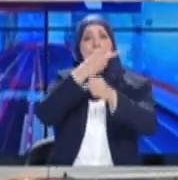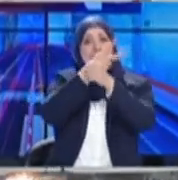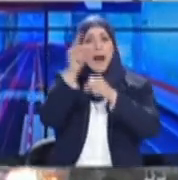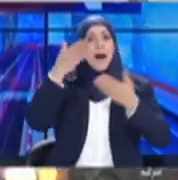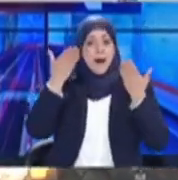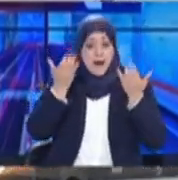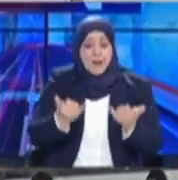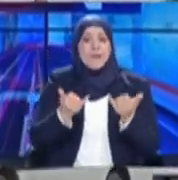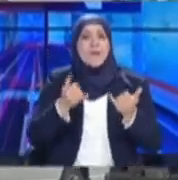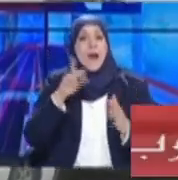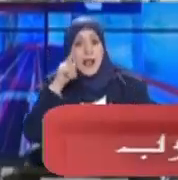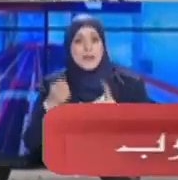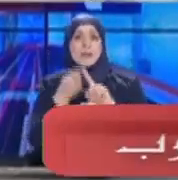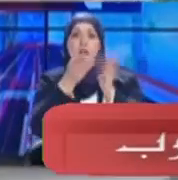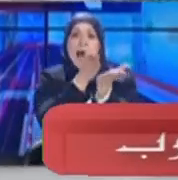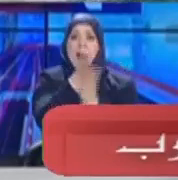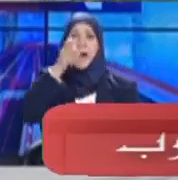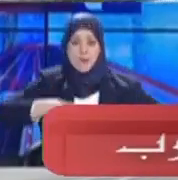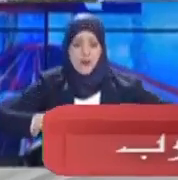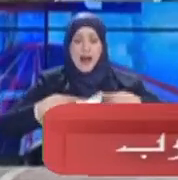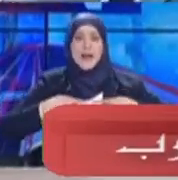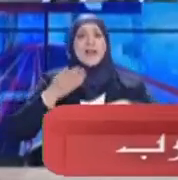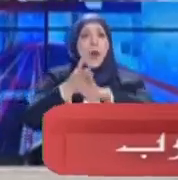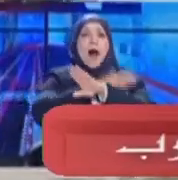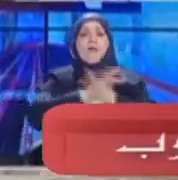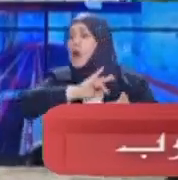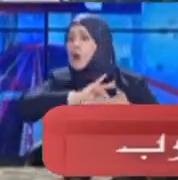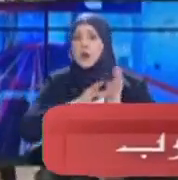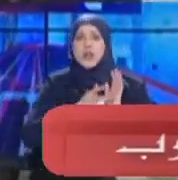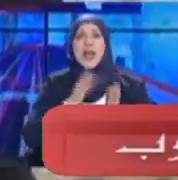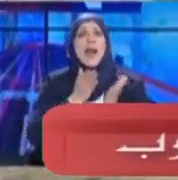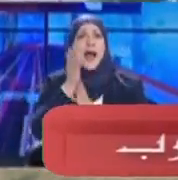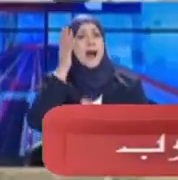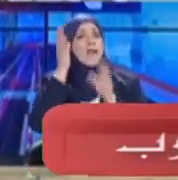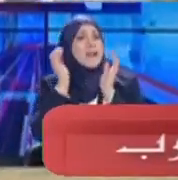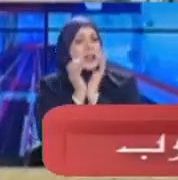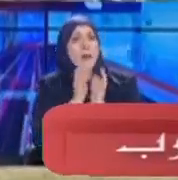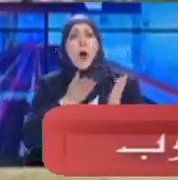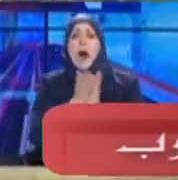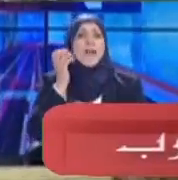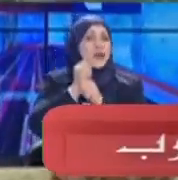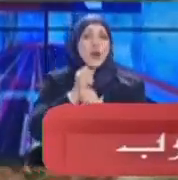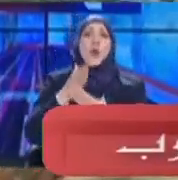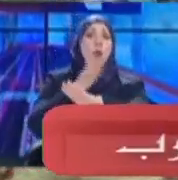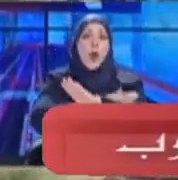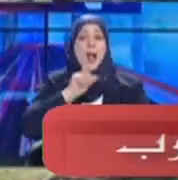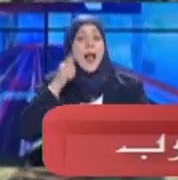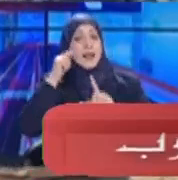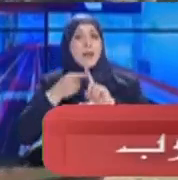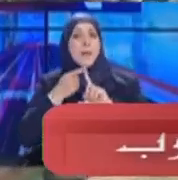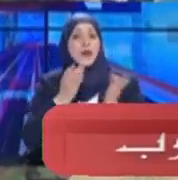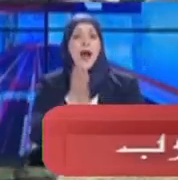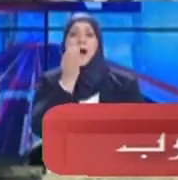يولي الحق في الحقيقه هو يسبق الحقوق الاخرى الاجتماعيه والحق في الشغل انا اليوم معن اه كانت